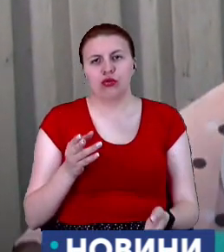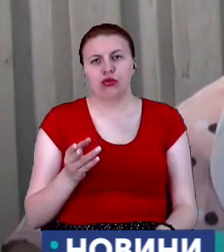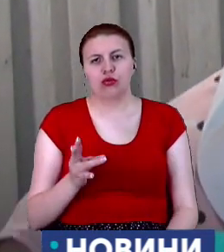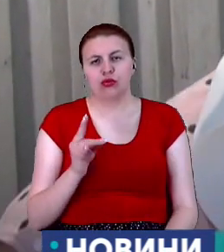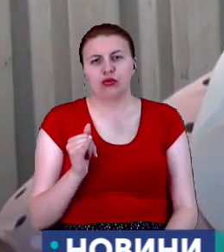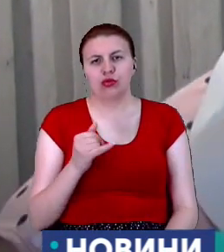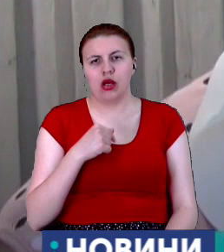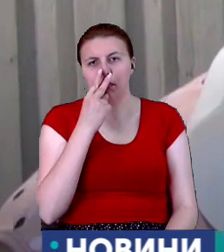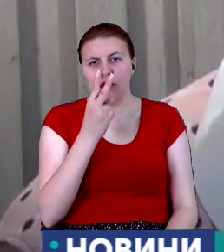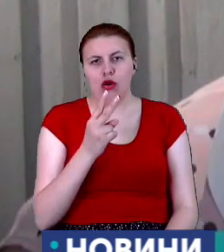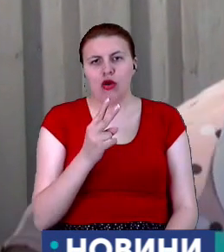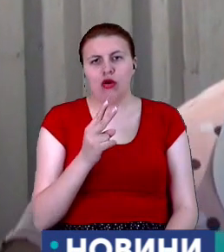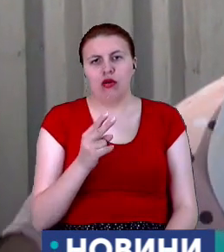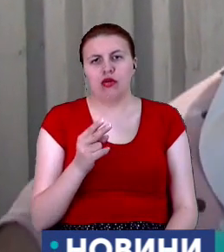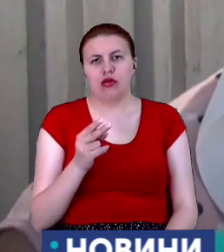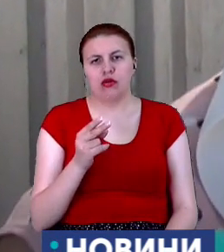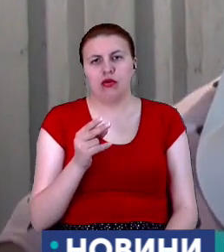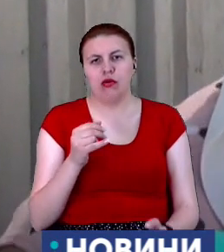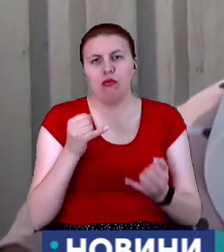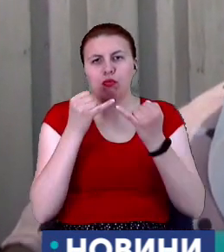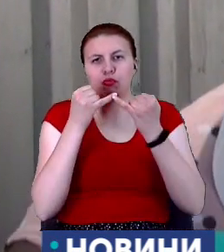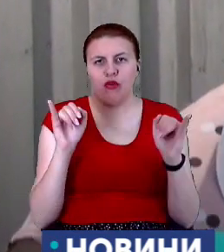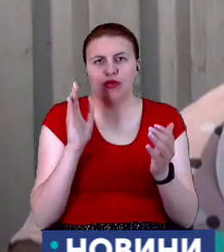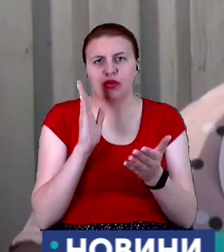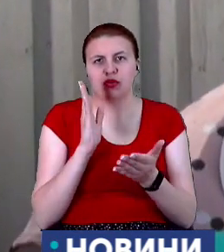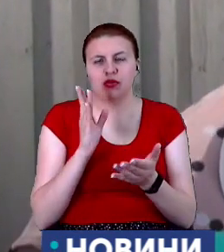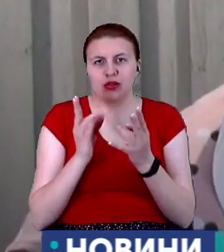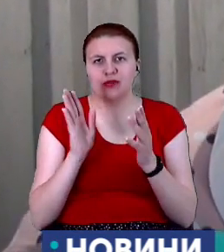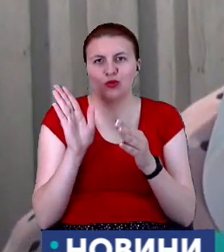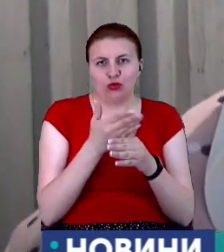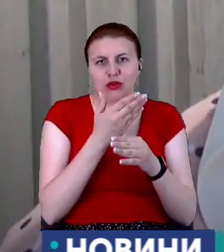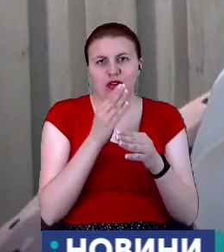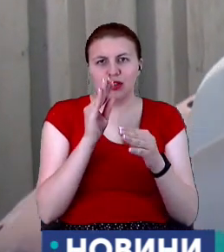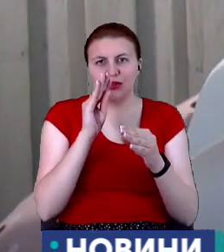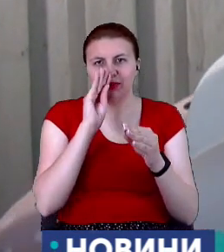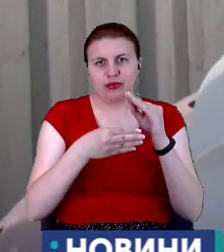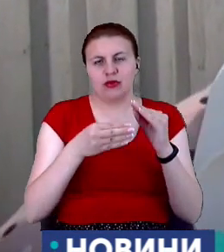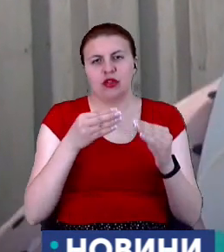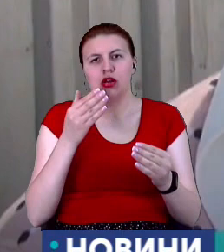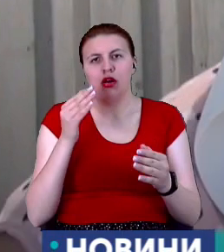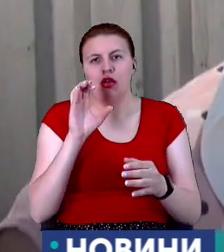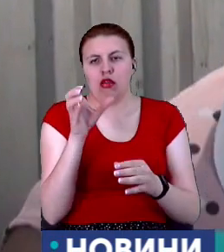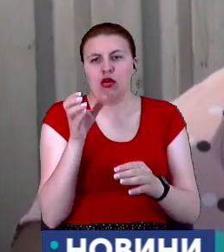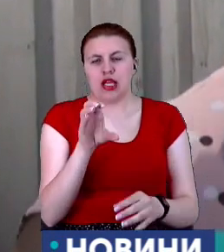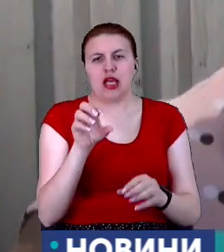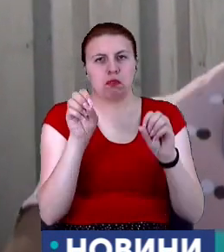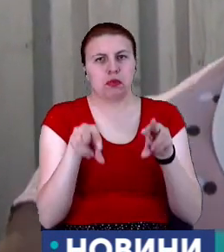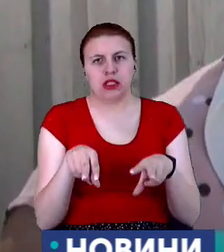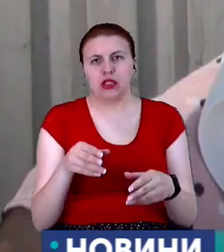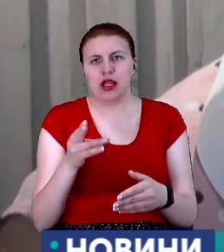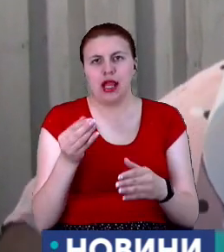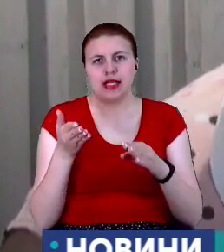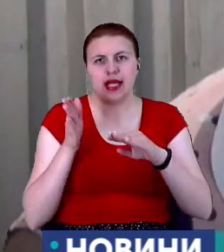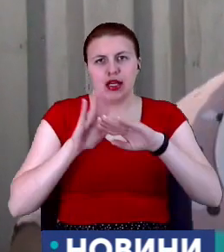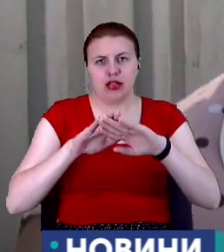я бачу, що і провод висить, і що не закриті обладнанням там спеціальні розетки. Дві групи